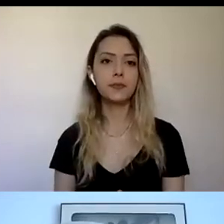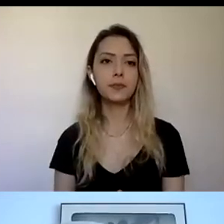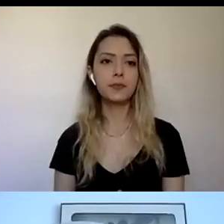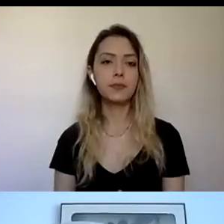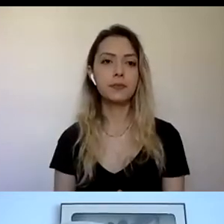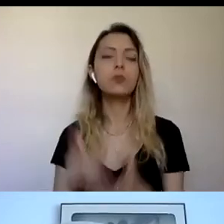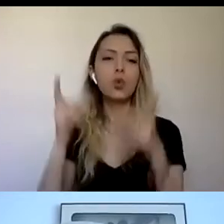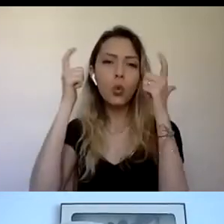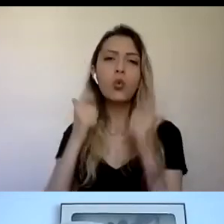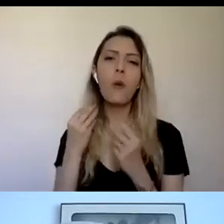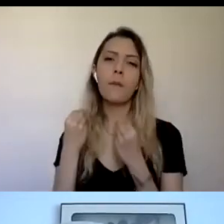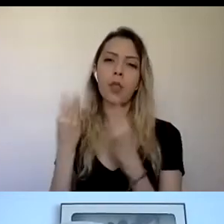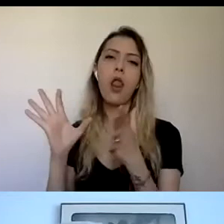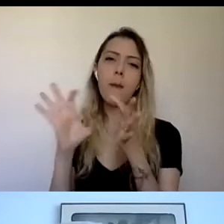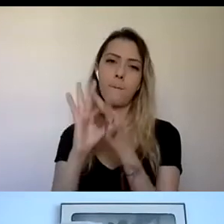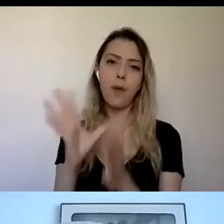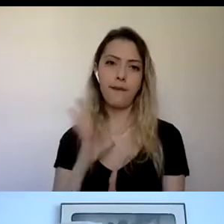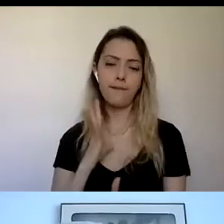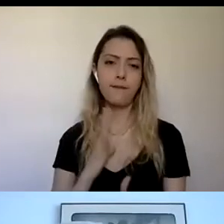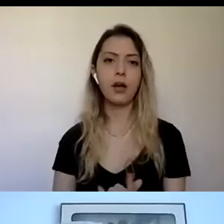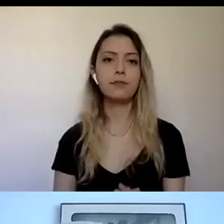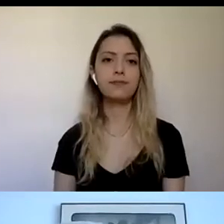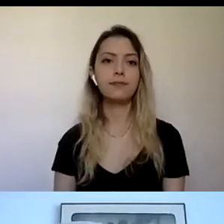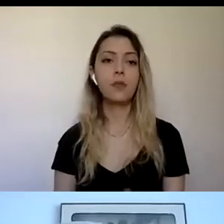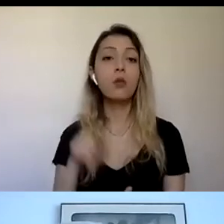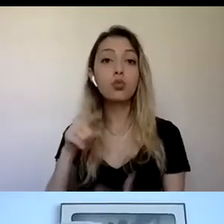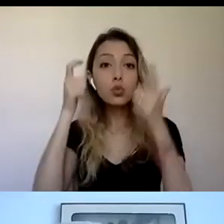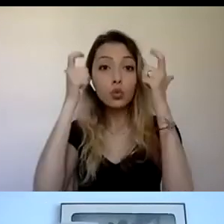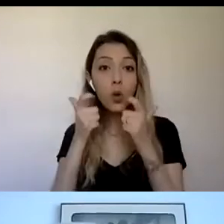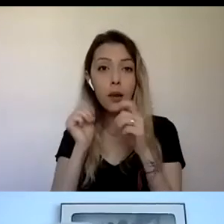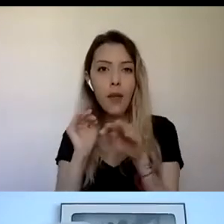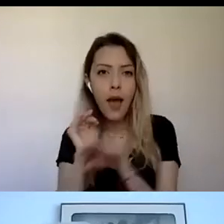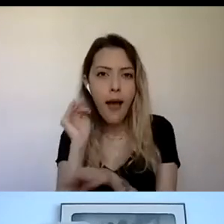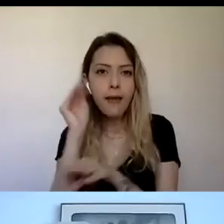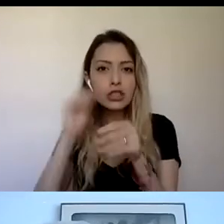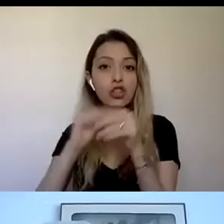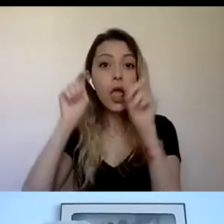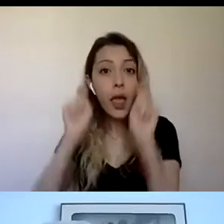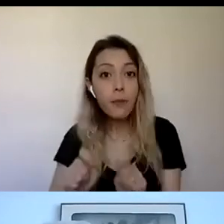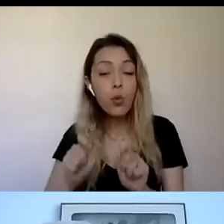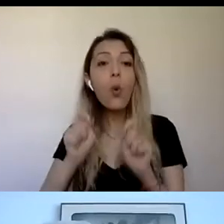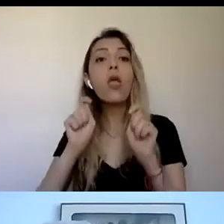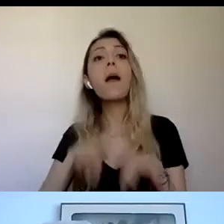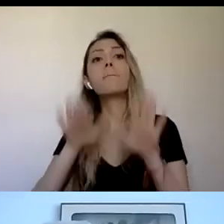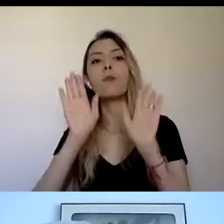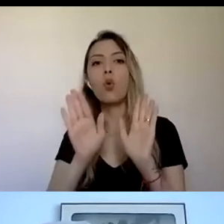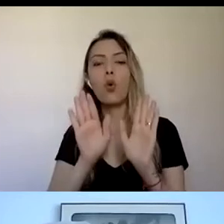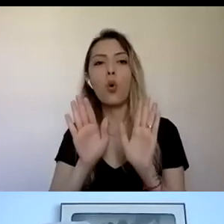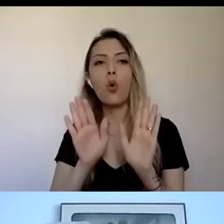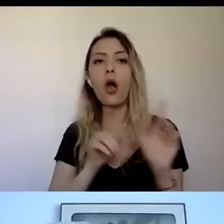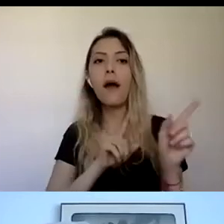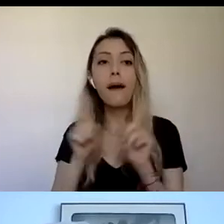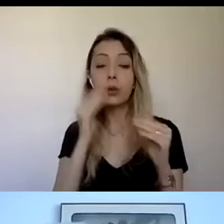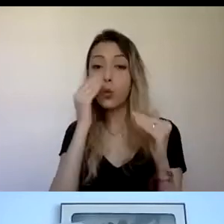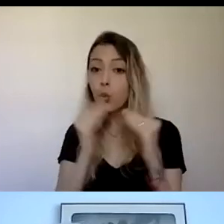yükümlülüklerle alakası var. Bu yükümlülükleri hayata geçirip geçirmediğini, yani yükümlülüklere uyup uymadığını